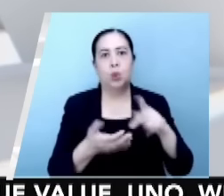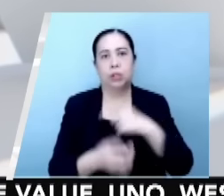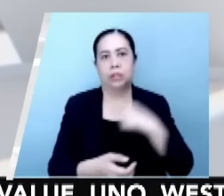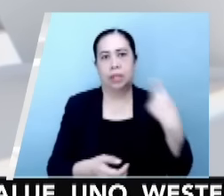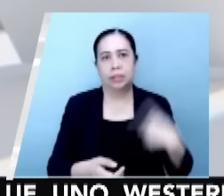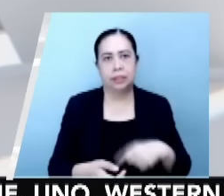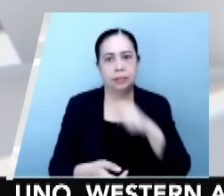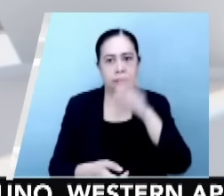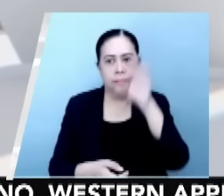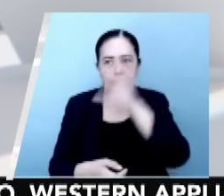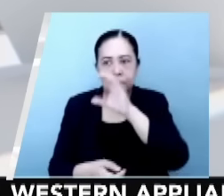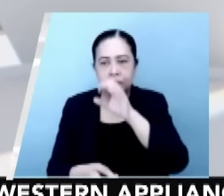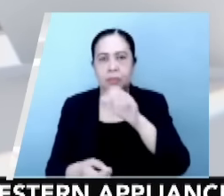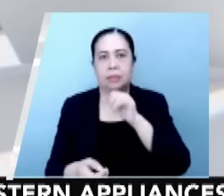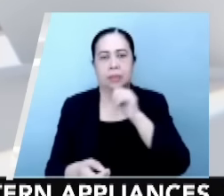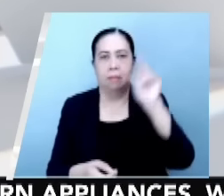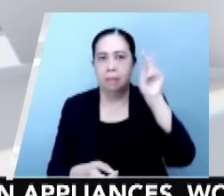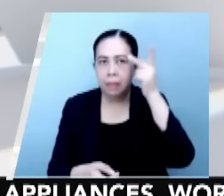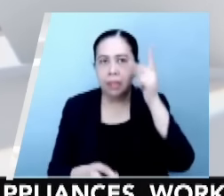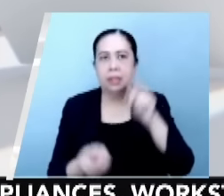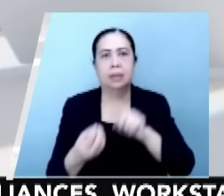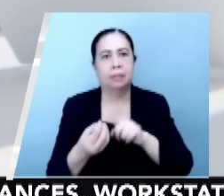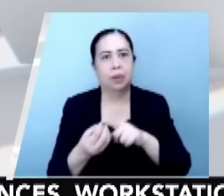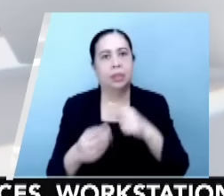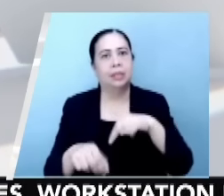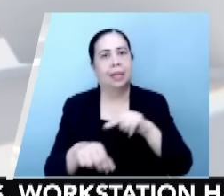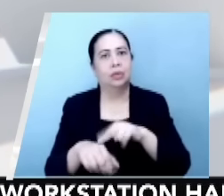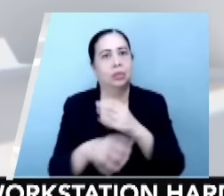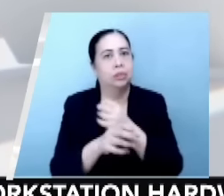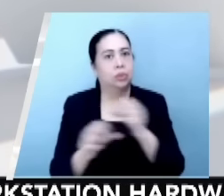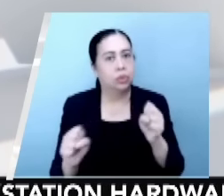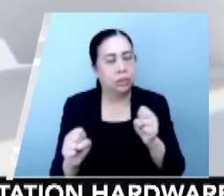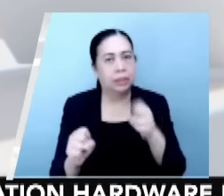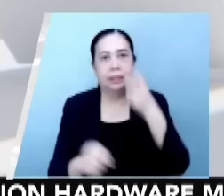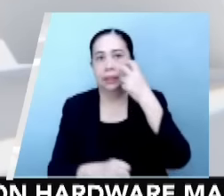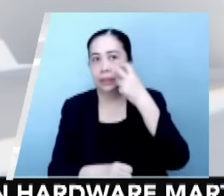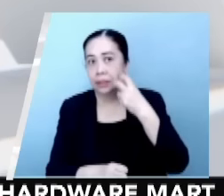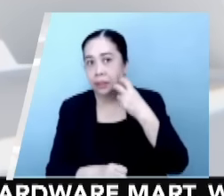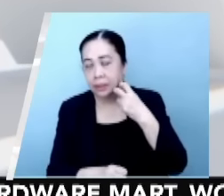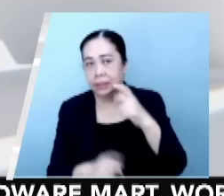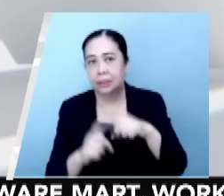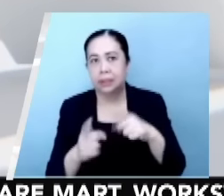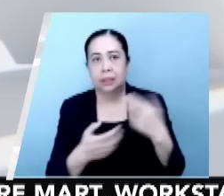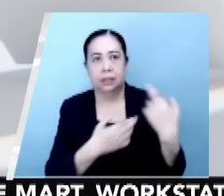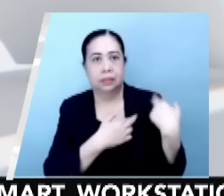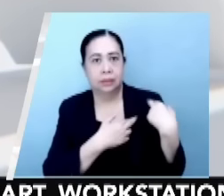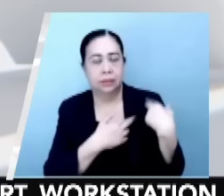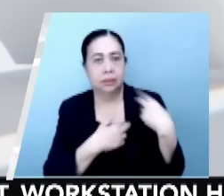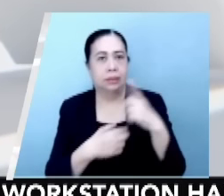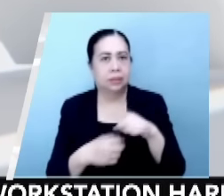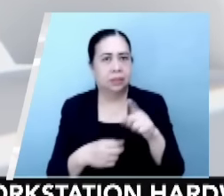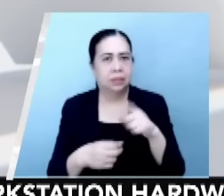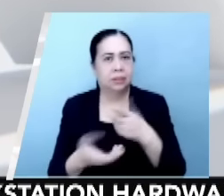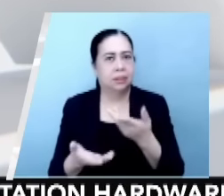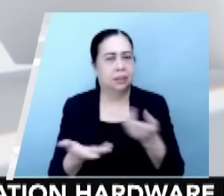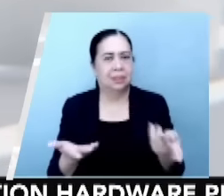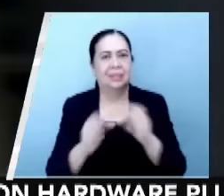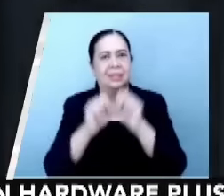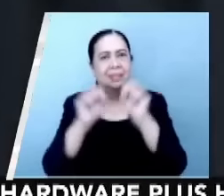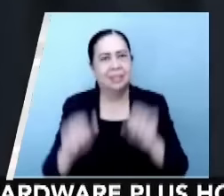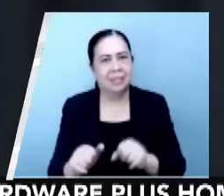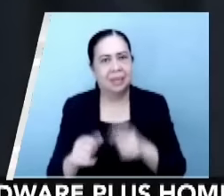politika, tungkol daw ito sa national security, kriminalidad, accountability at ang kabiguan ng sistemang i-regulate ang mga